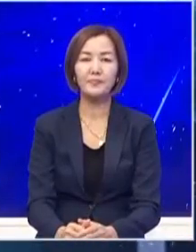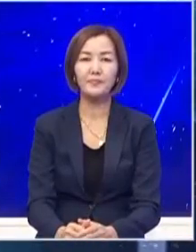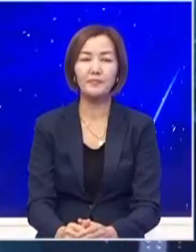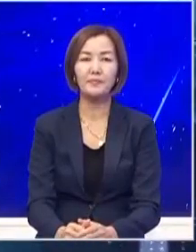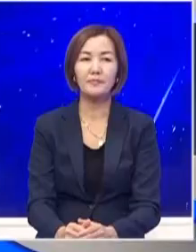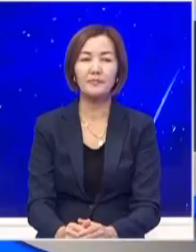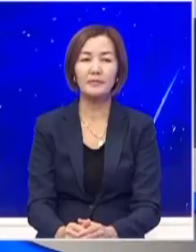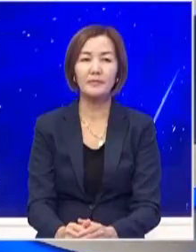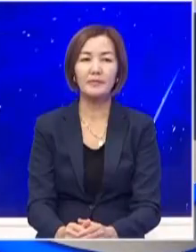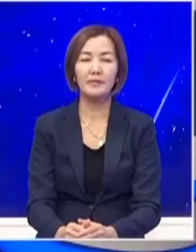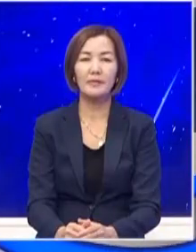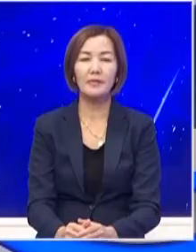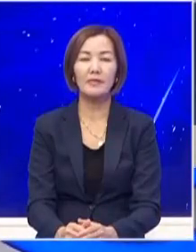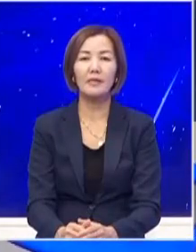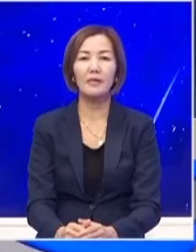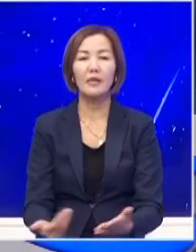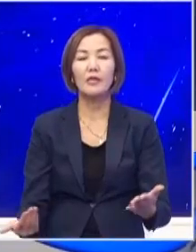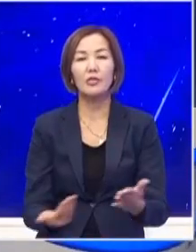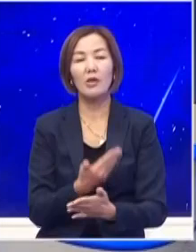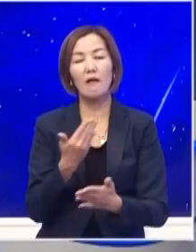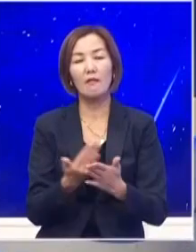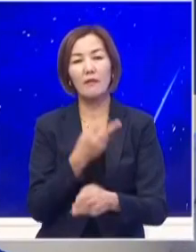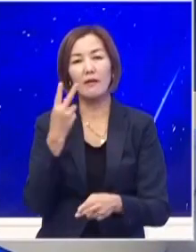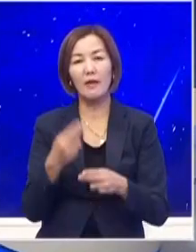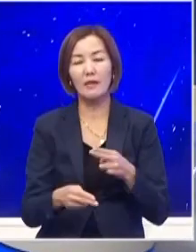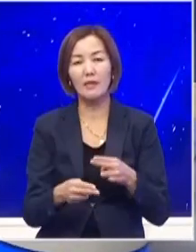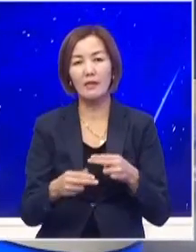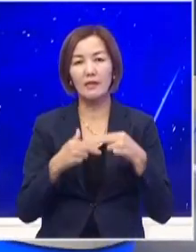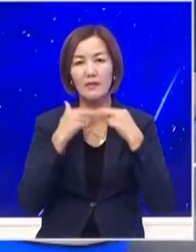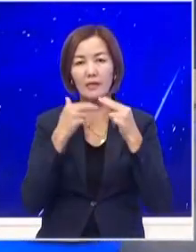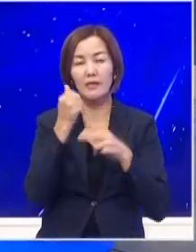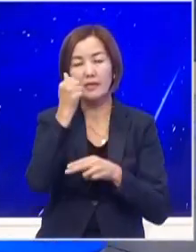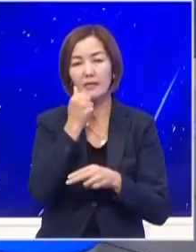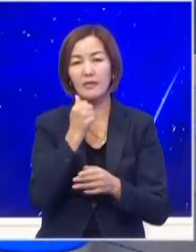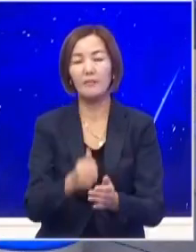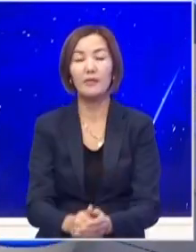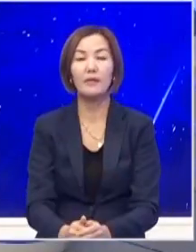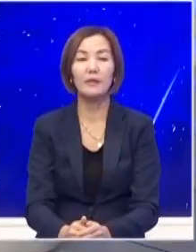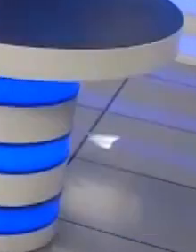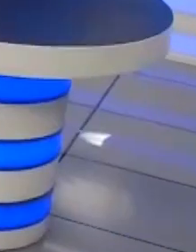Редакциямызға келіп түскен жаңалықтар легі осындай, арнамыздан алыстамаңыз.